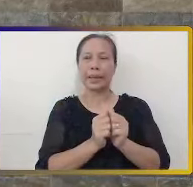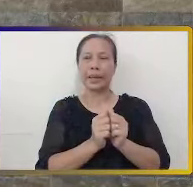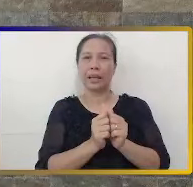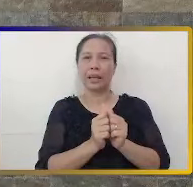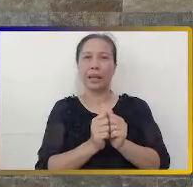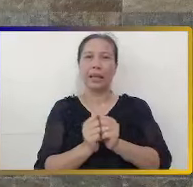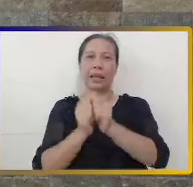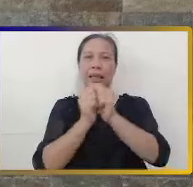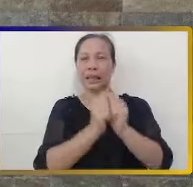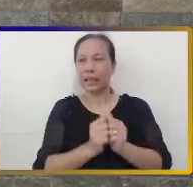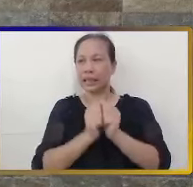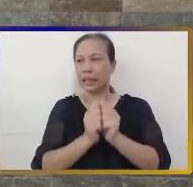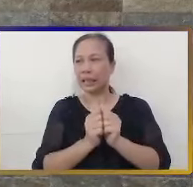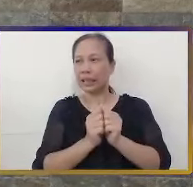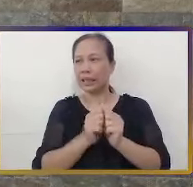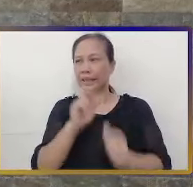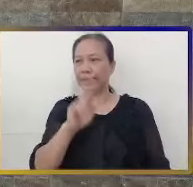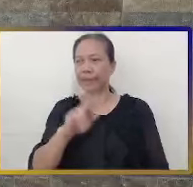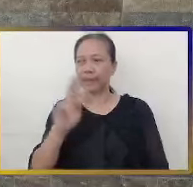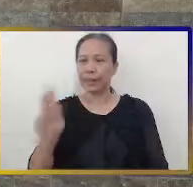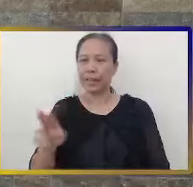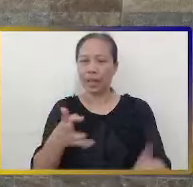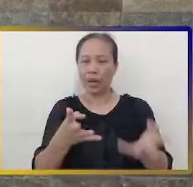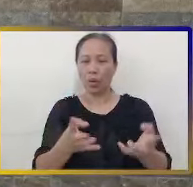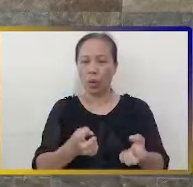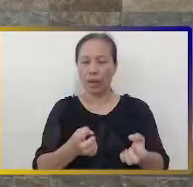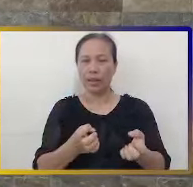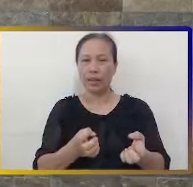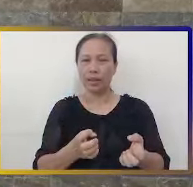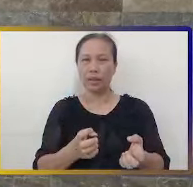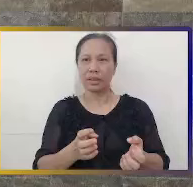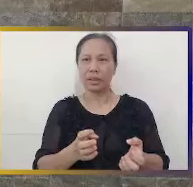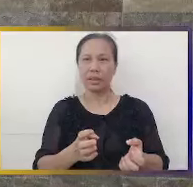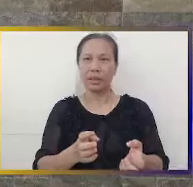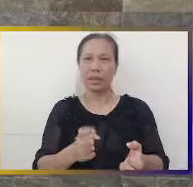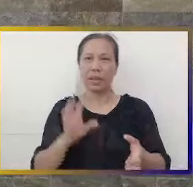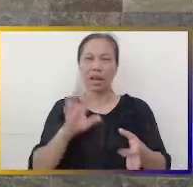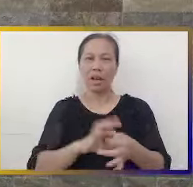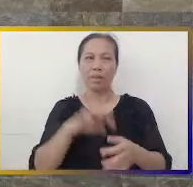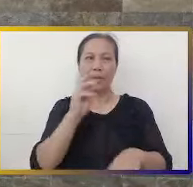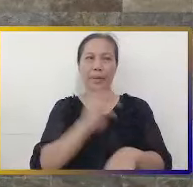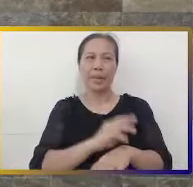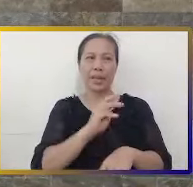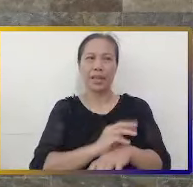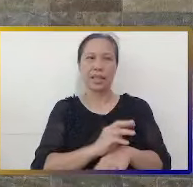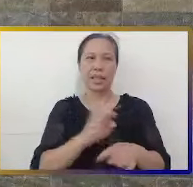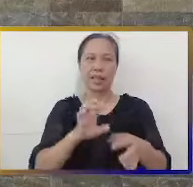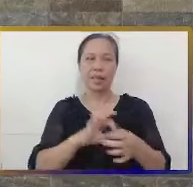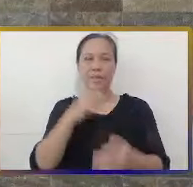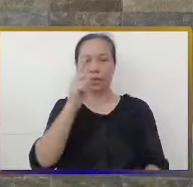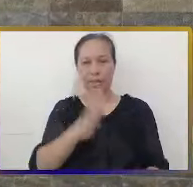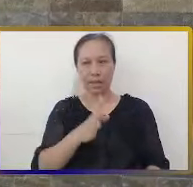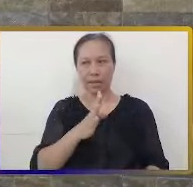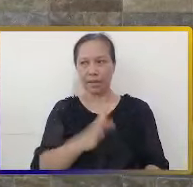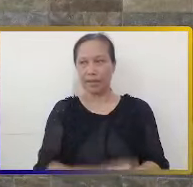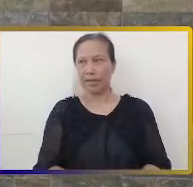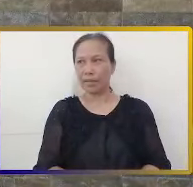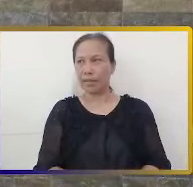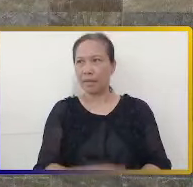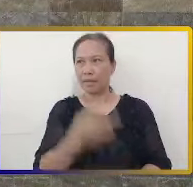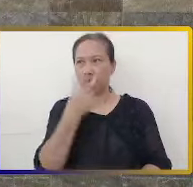kasama yung pangangailangan ng manggagawa ng Diyos okay now